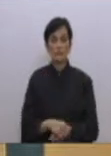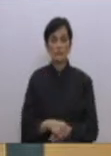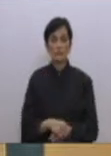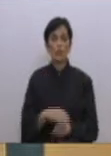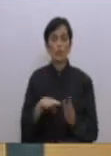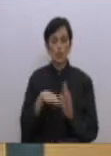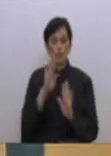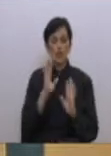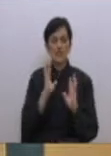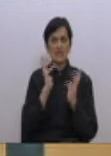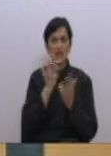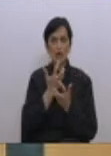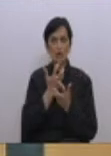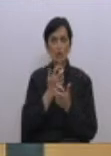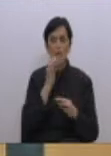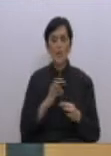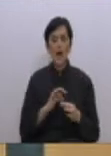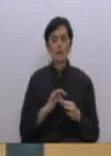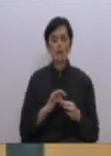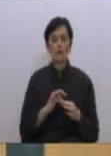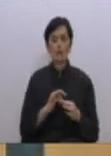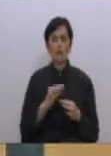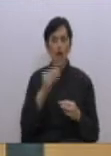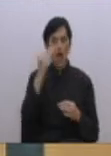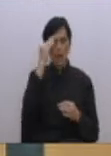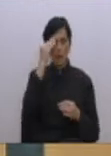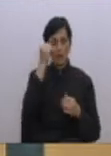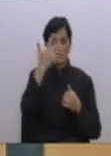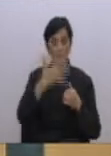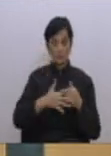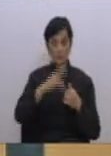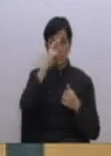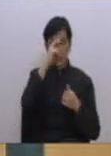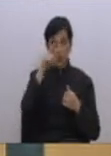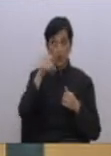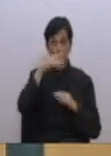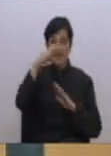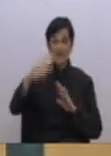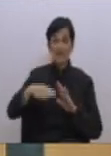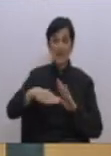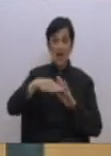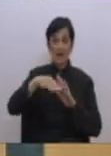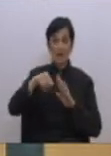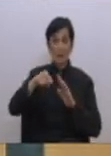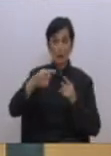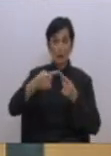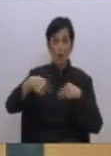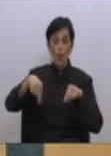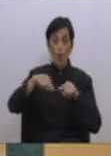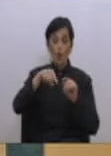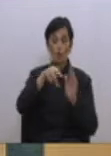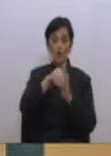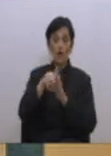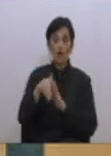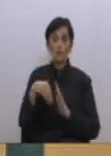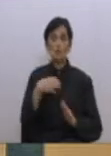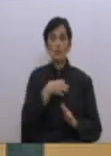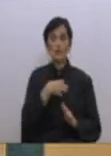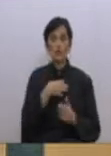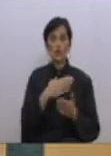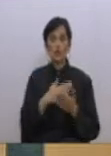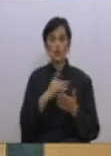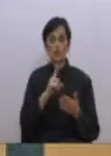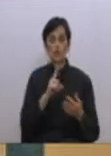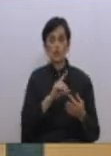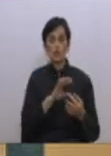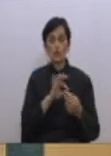უფრო სერიოზულად და უფრო პასუხისმგებლიანად საქმული ცენტრალურ ხელისუფლებას დაქვემდებარებულ ორგანიზაციებში. მნიშვნელოვანია, რომ